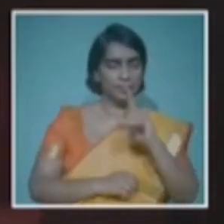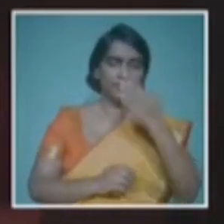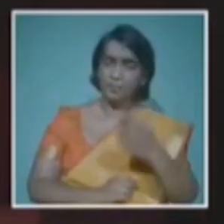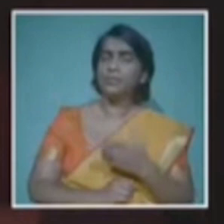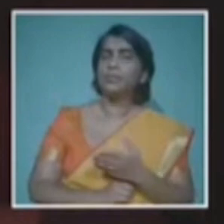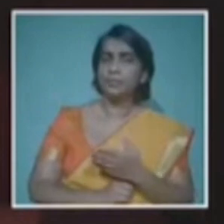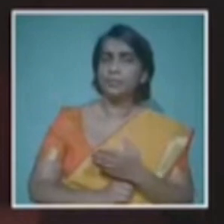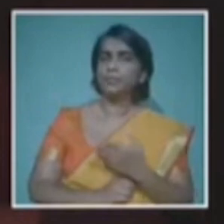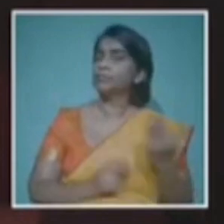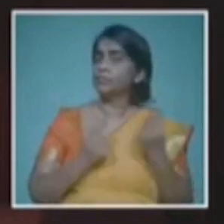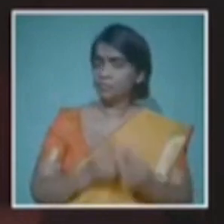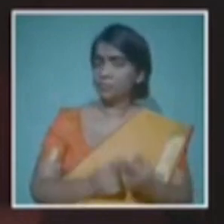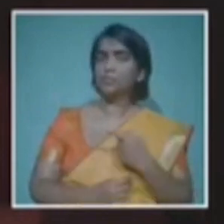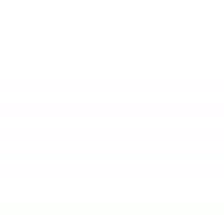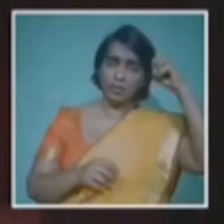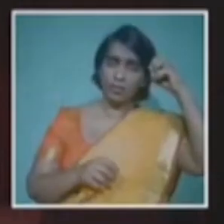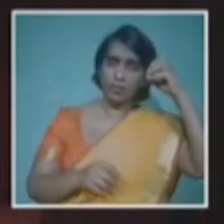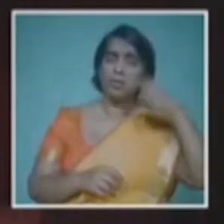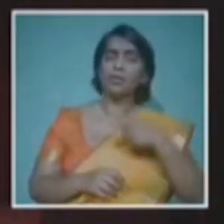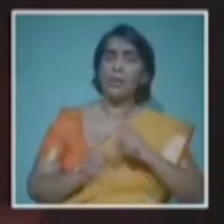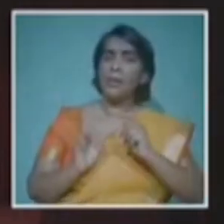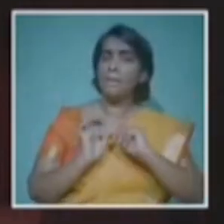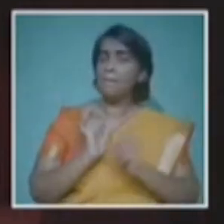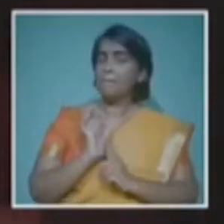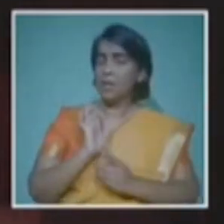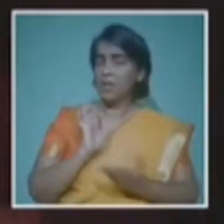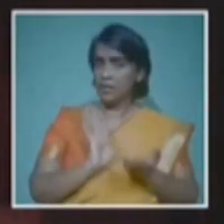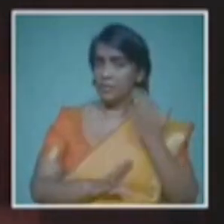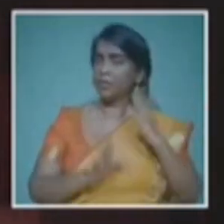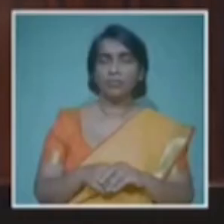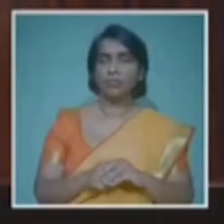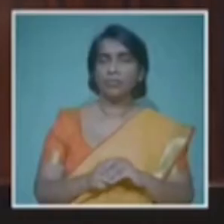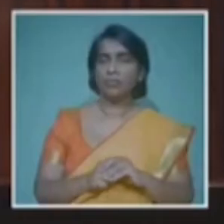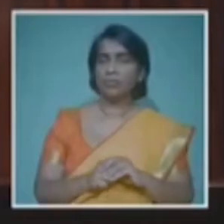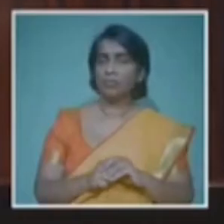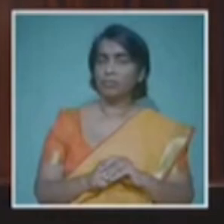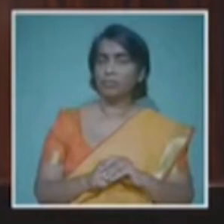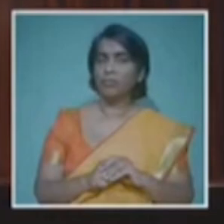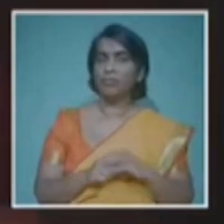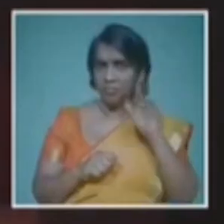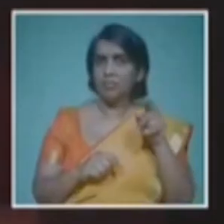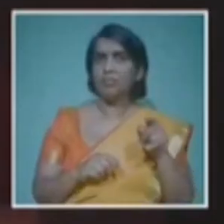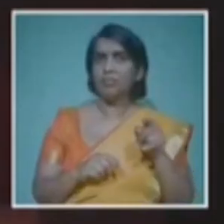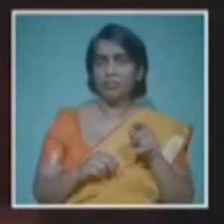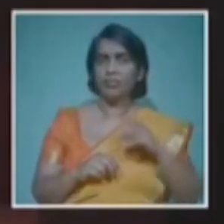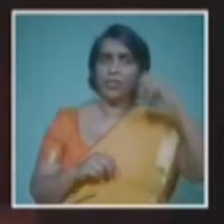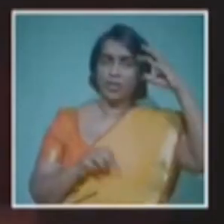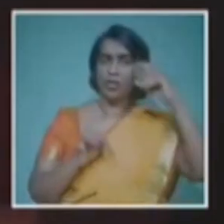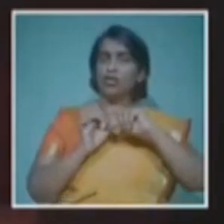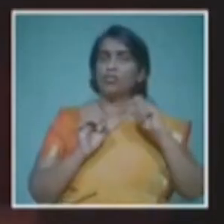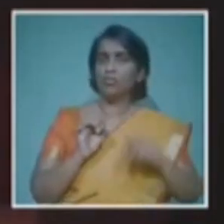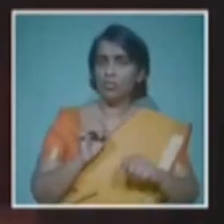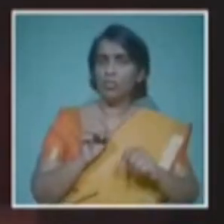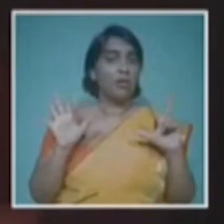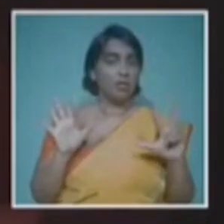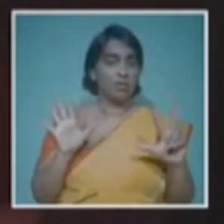කරුණා කරලා වහාම මේ විදුලි බිල වැඩි කිරීම හකුලා ගන්න. දැන් අපේ ආරංචි විදුලි බල මණ්ඩලයත්